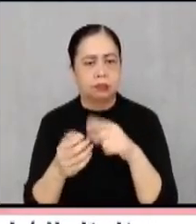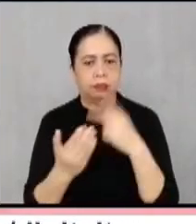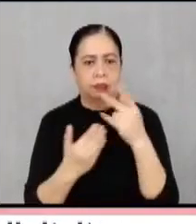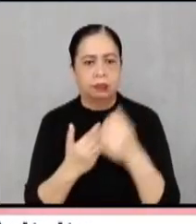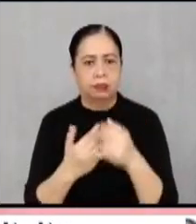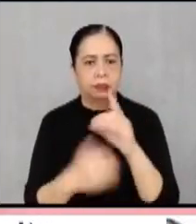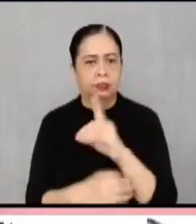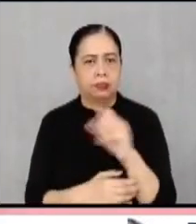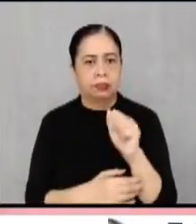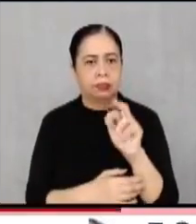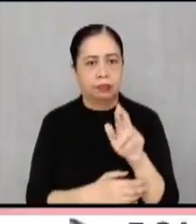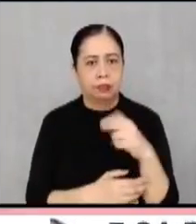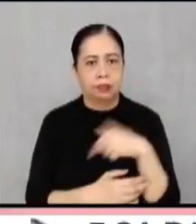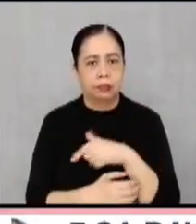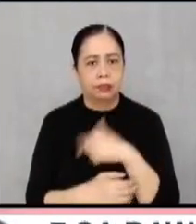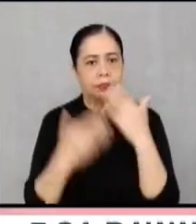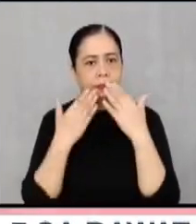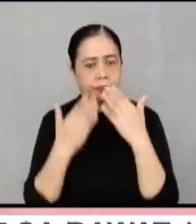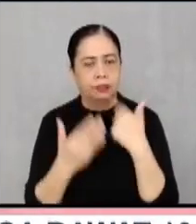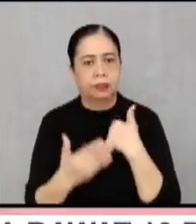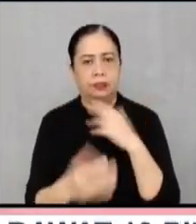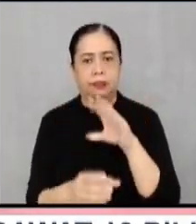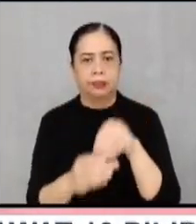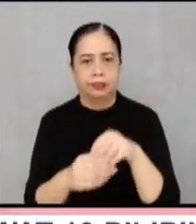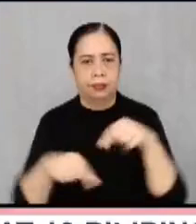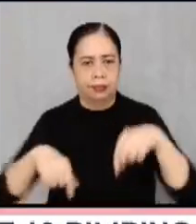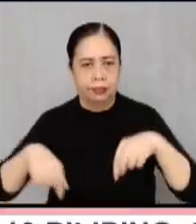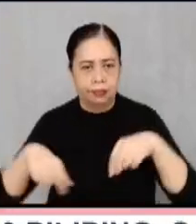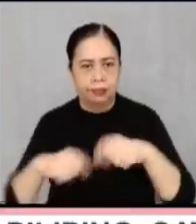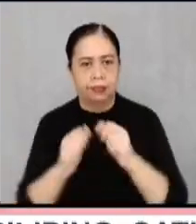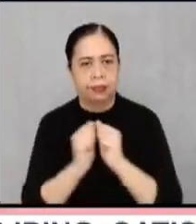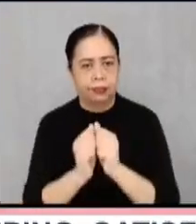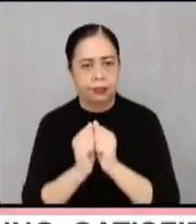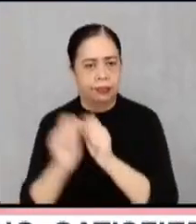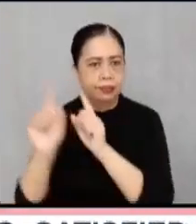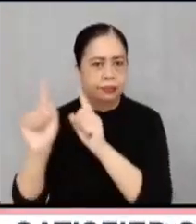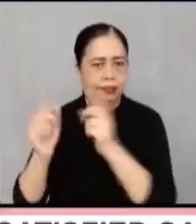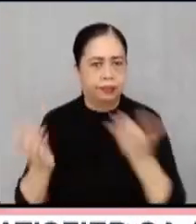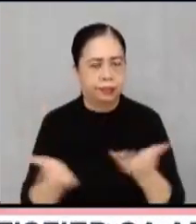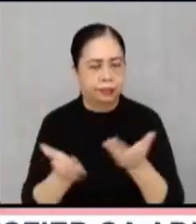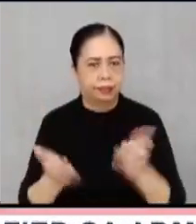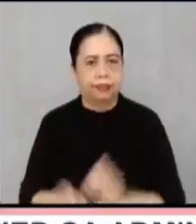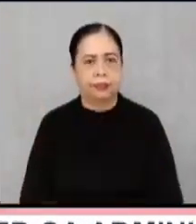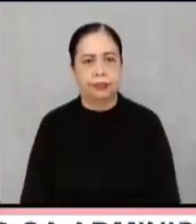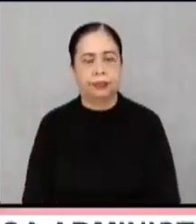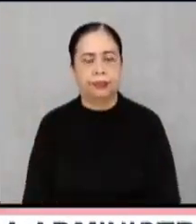to mi nga isa mi nga natawag dito nga mo atindiri. Para sa morning show ng bayan,